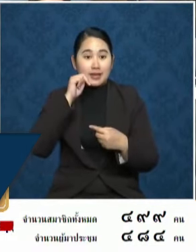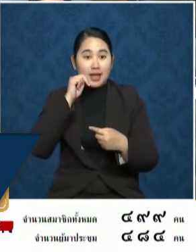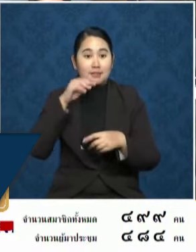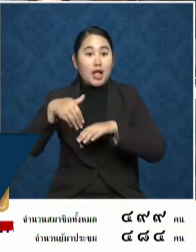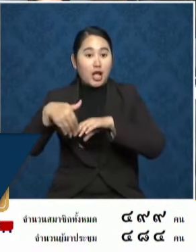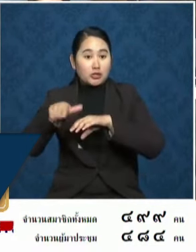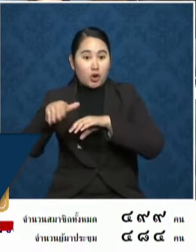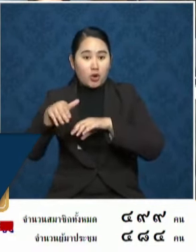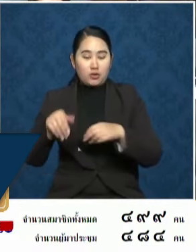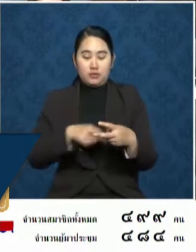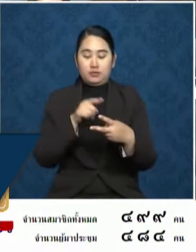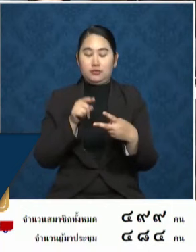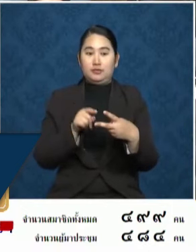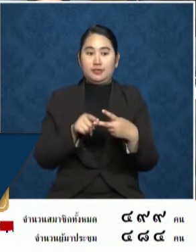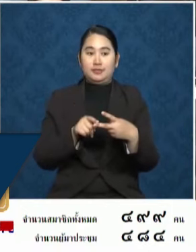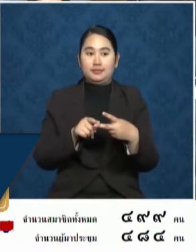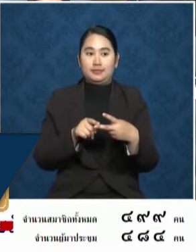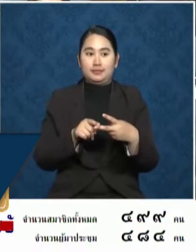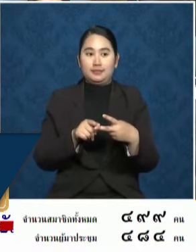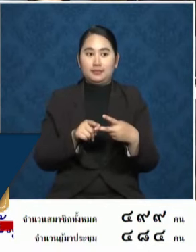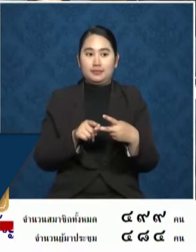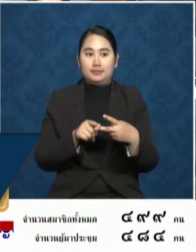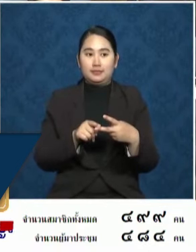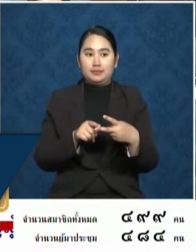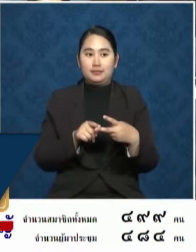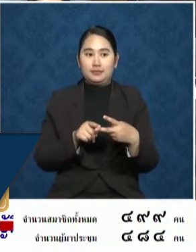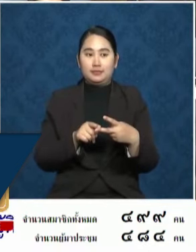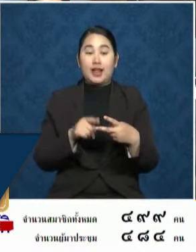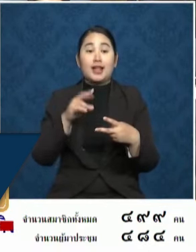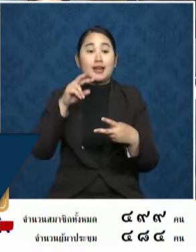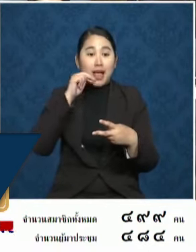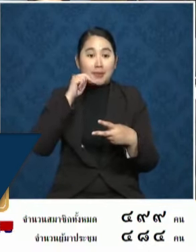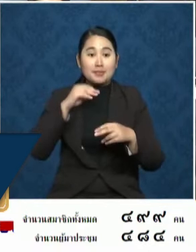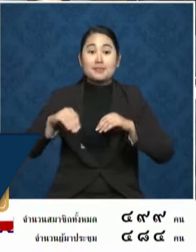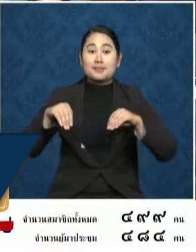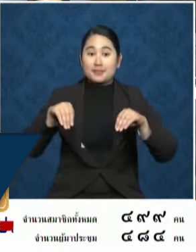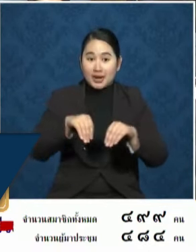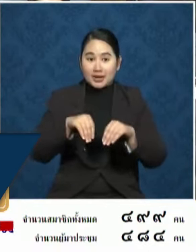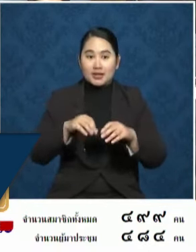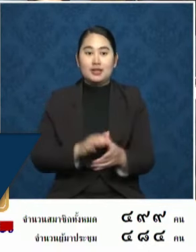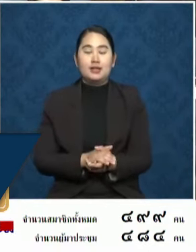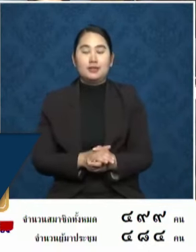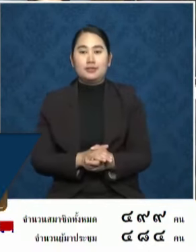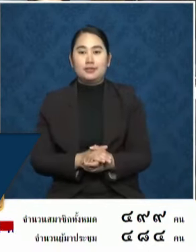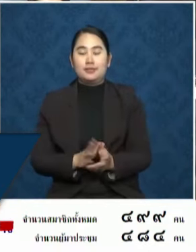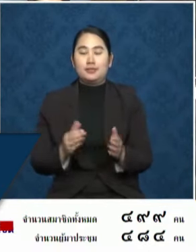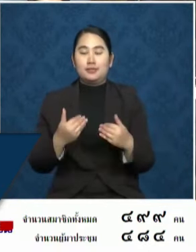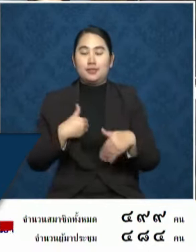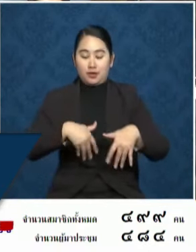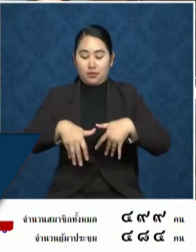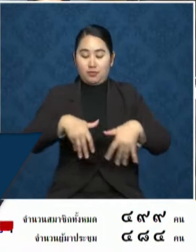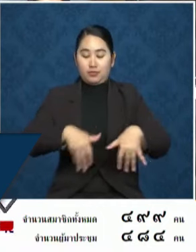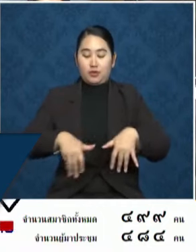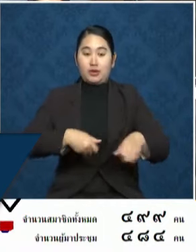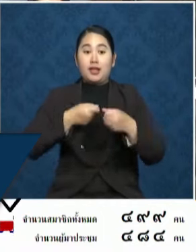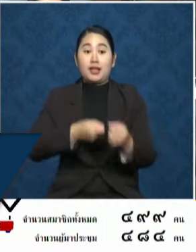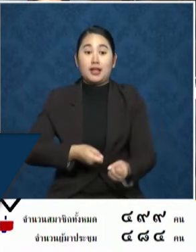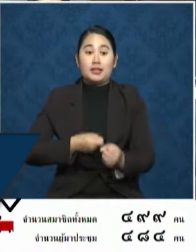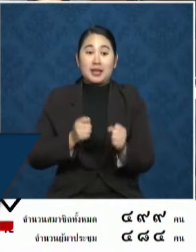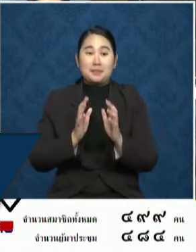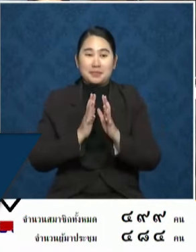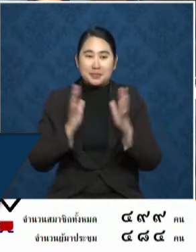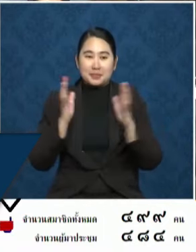และกลุ่มพื้นที่นอกเขตชลปทานในกับนอกครับทั้ง 2ส่วนนี้รวมแล้วมีราษฎรทำการเกษตรมาก